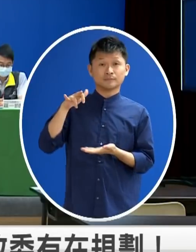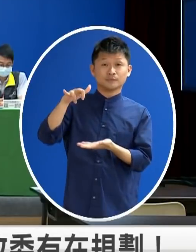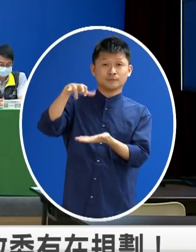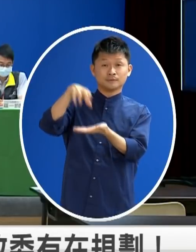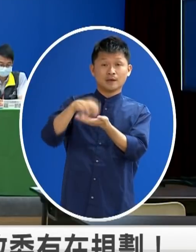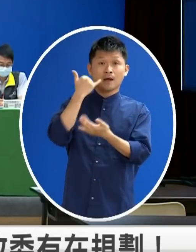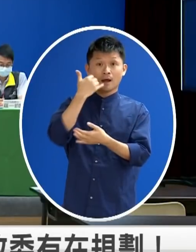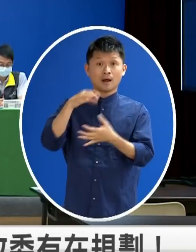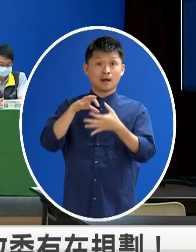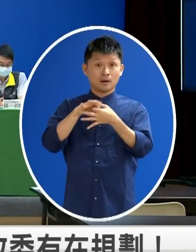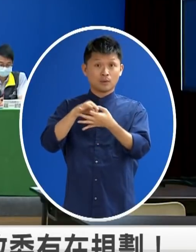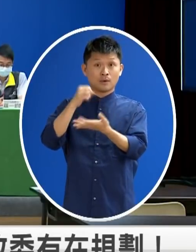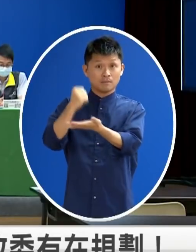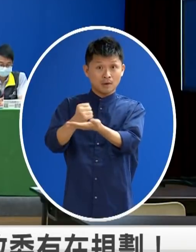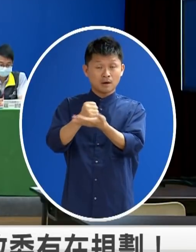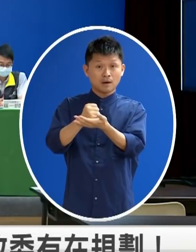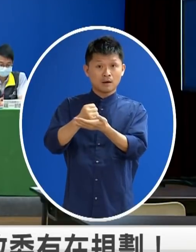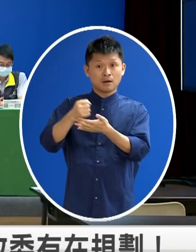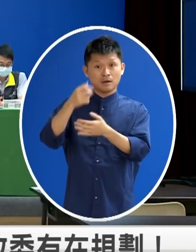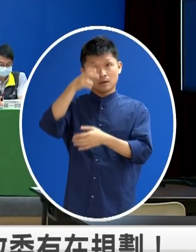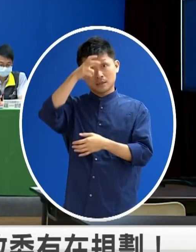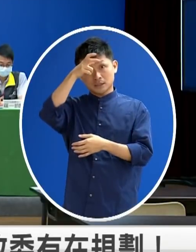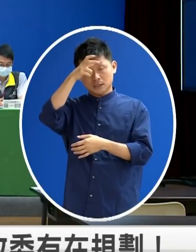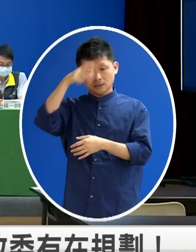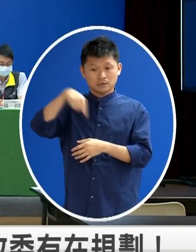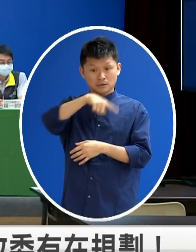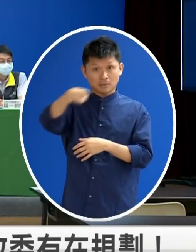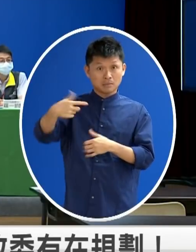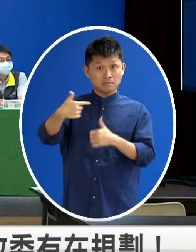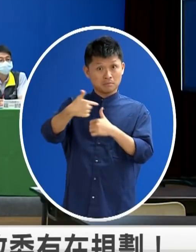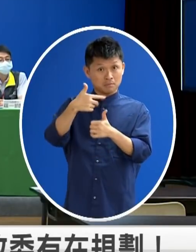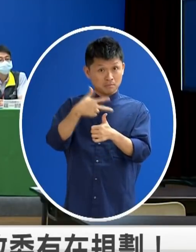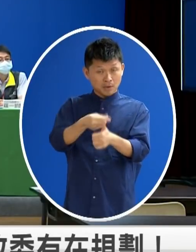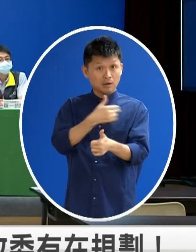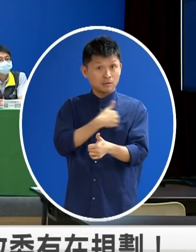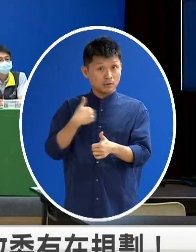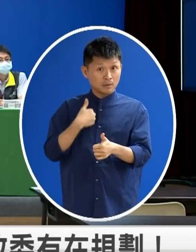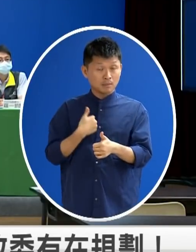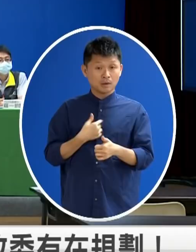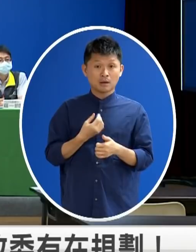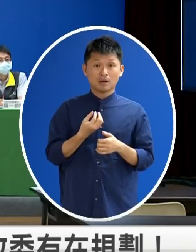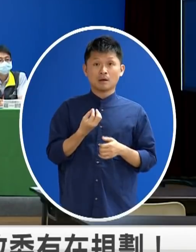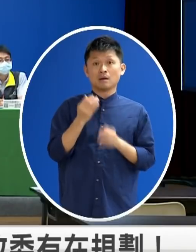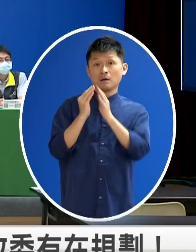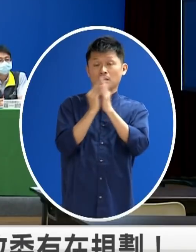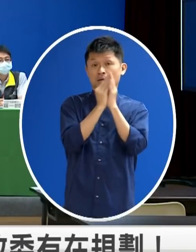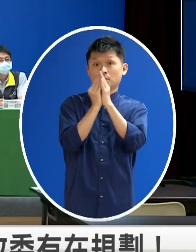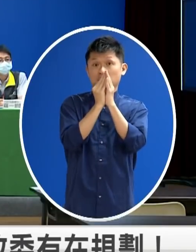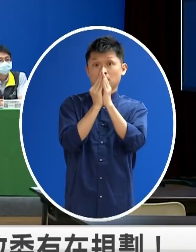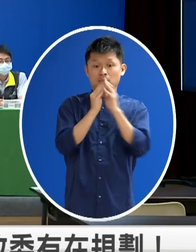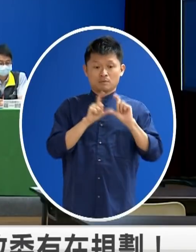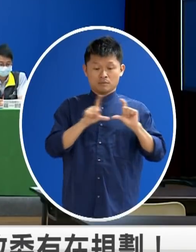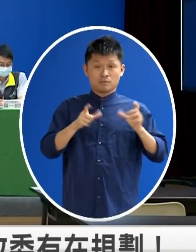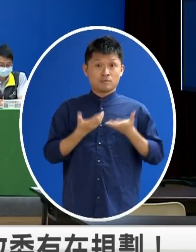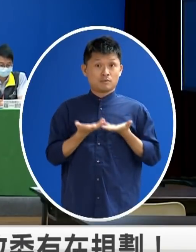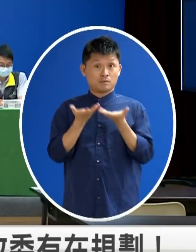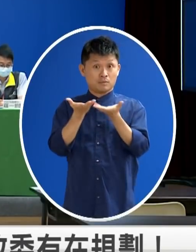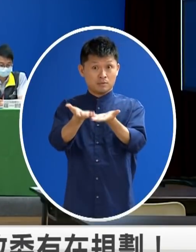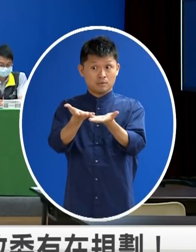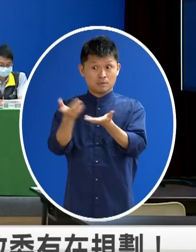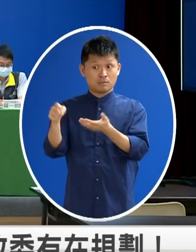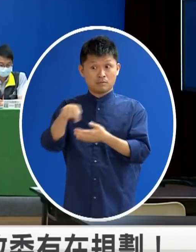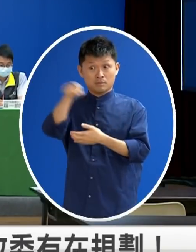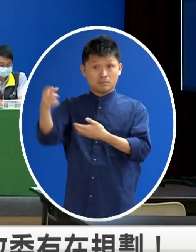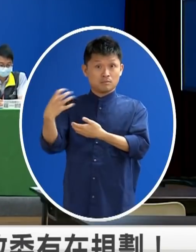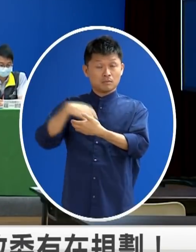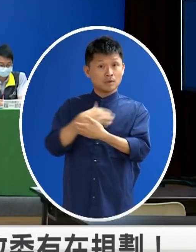人员和航警是属于第二类的施打对象吗？分配给桃园的疫苗当中有没有包含这些边境人员？因为原定15号开打